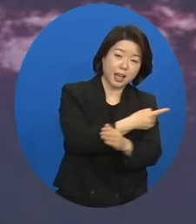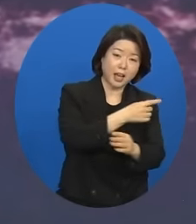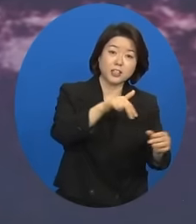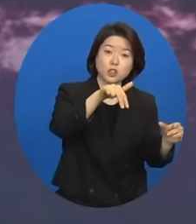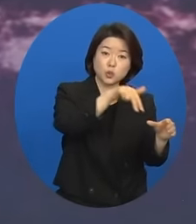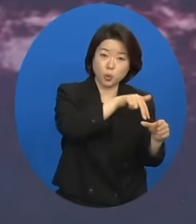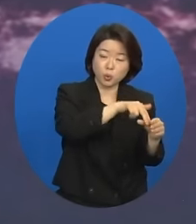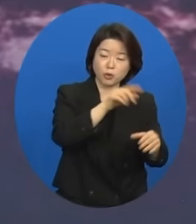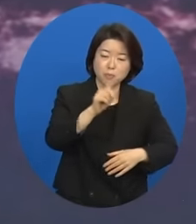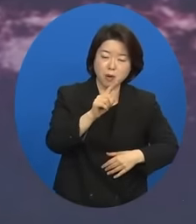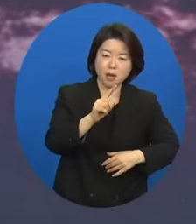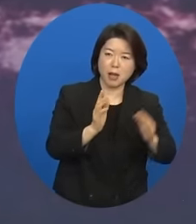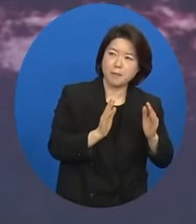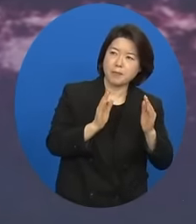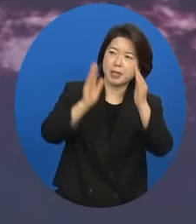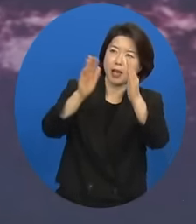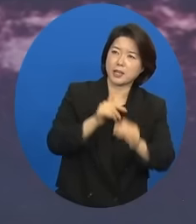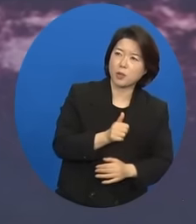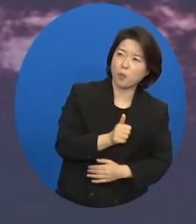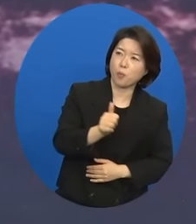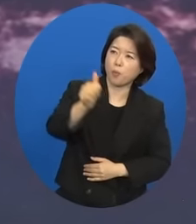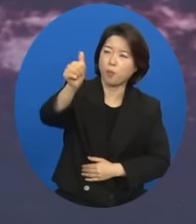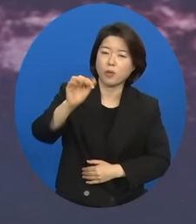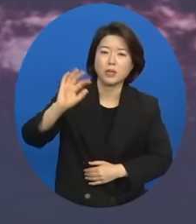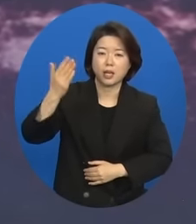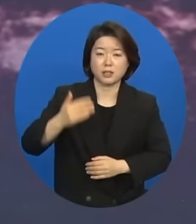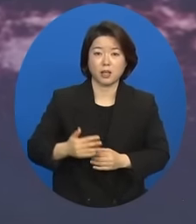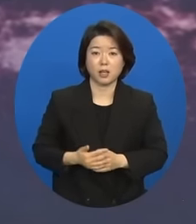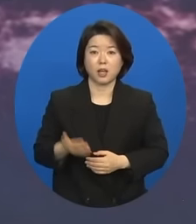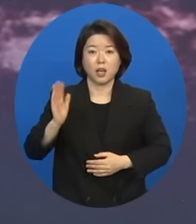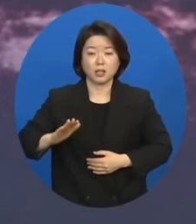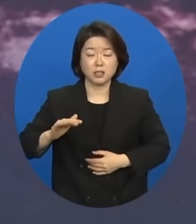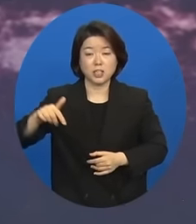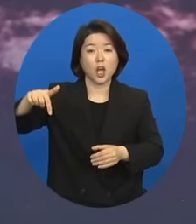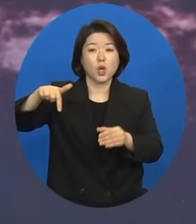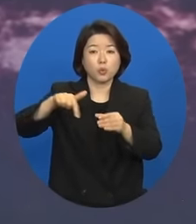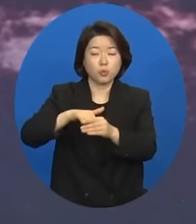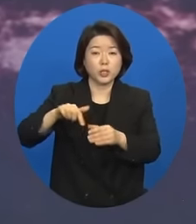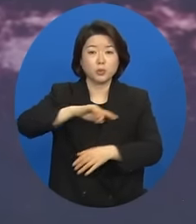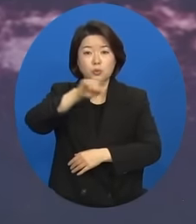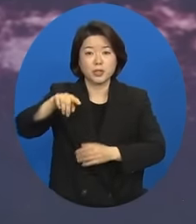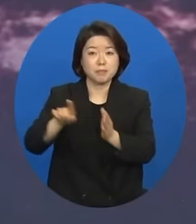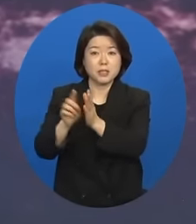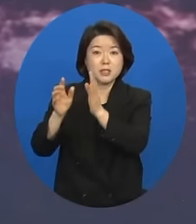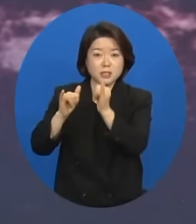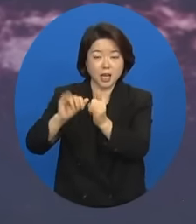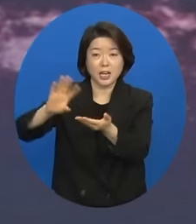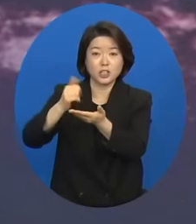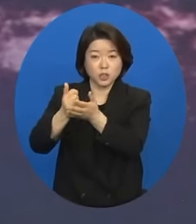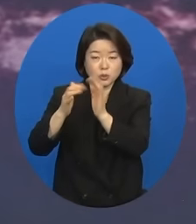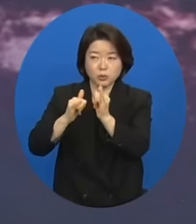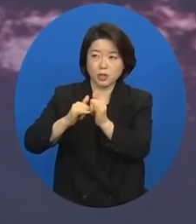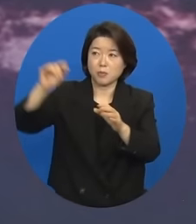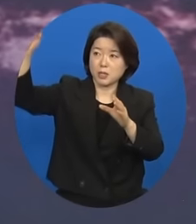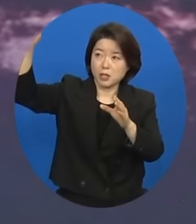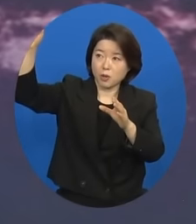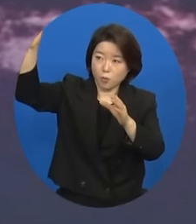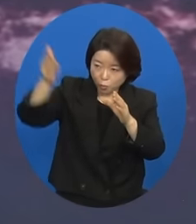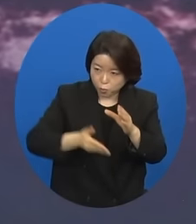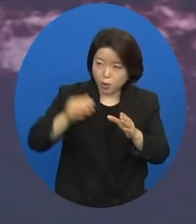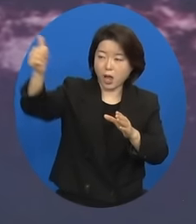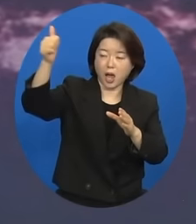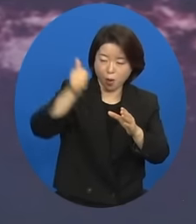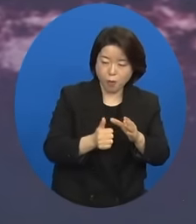향하여서 그러나 기독교는 성이에요 신이 직접 우리에게 다가오셨다 오늘이 계도 보십시오